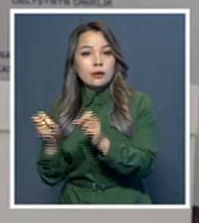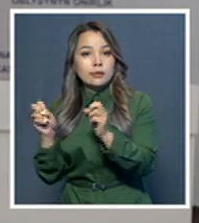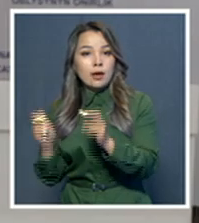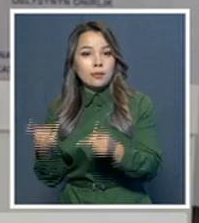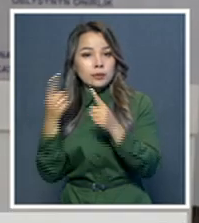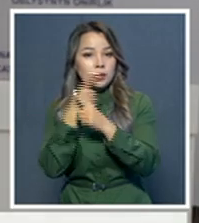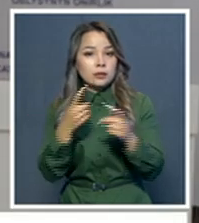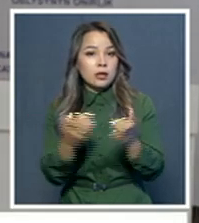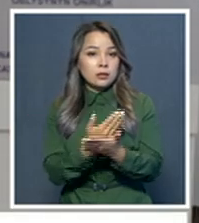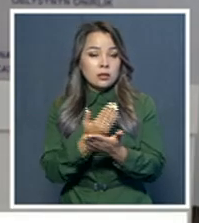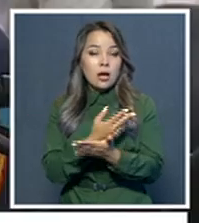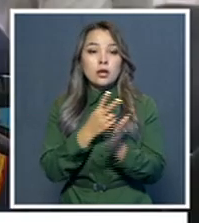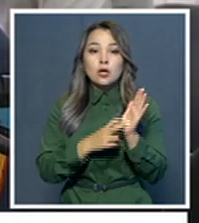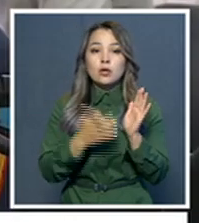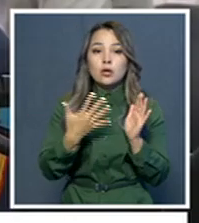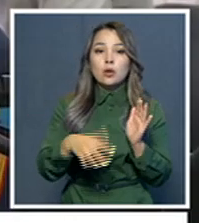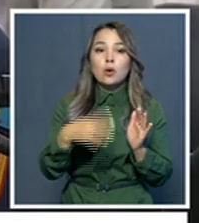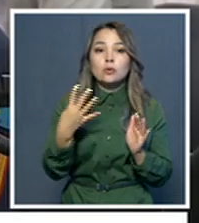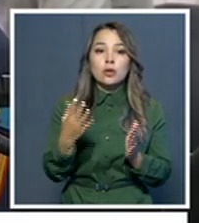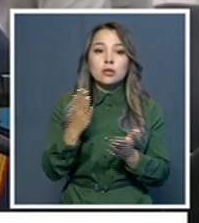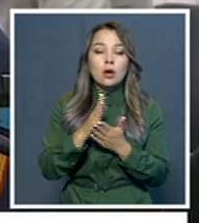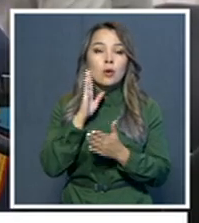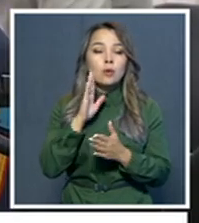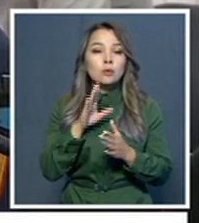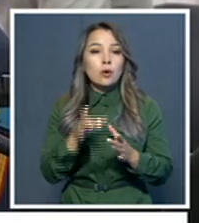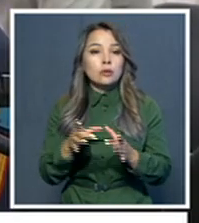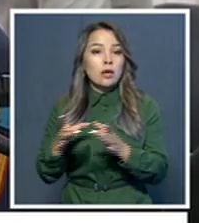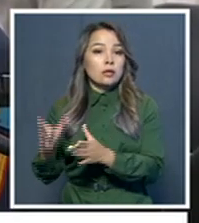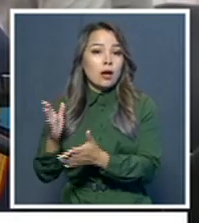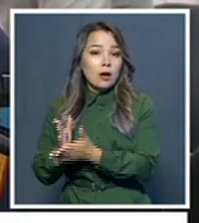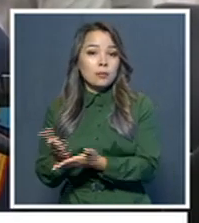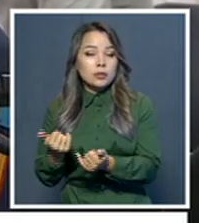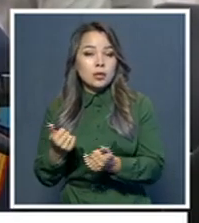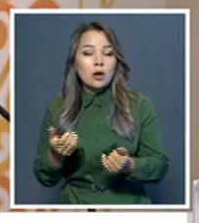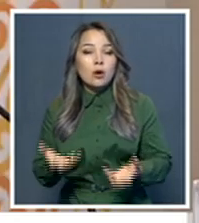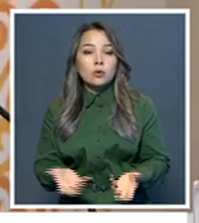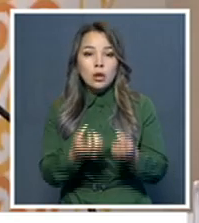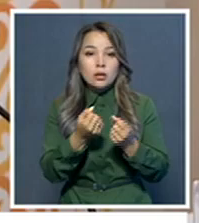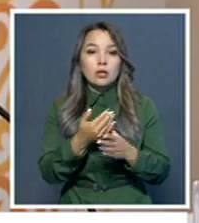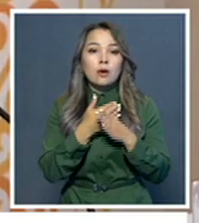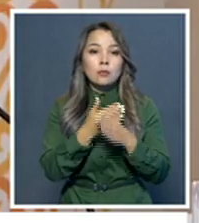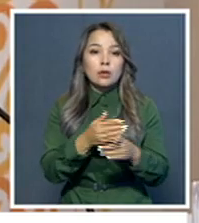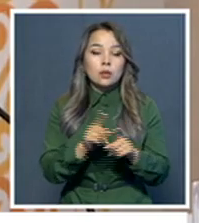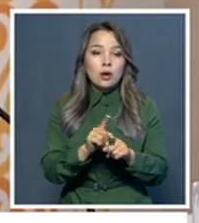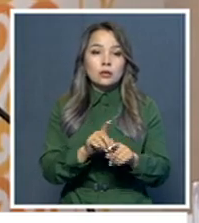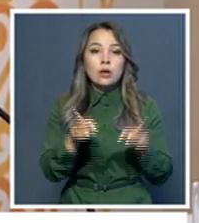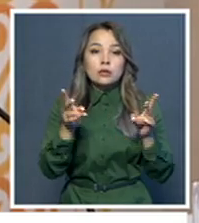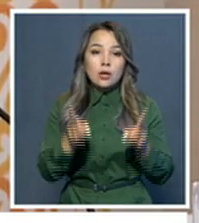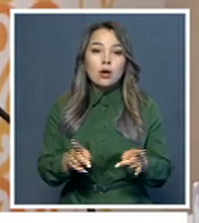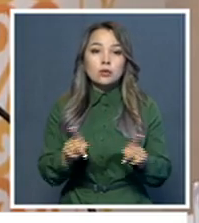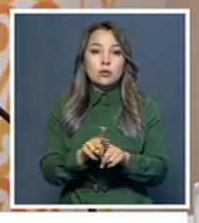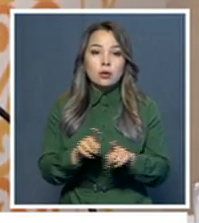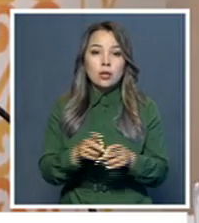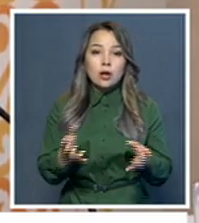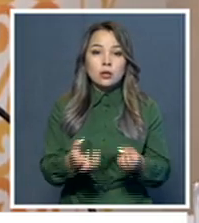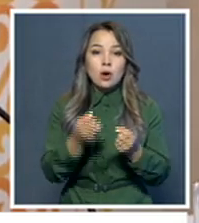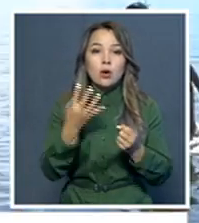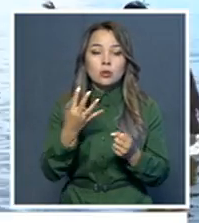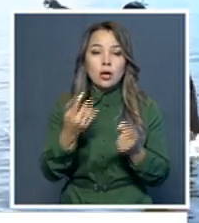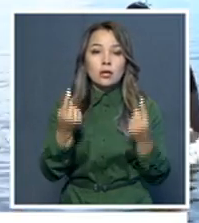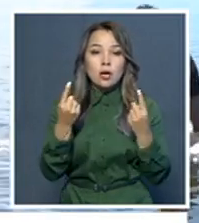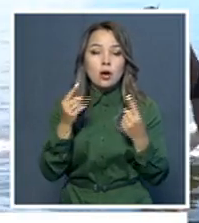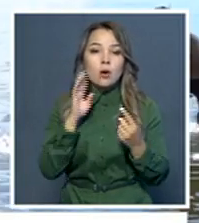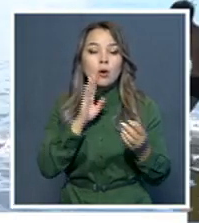Алайда 754 су айдыны бар. Жедел құтқару бекеті мен сүңгуірлердің апаттан құтқару жасағы тек 4 ірі